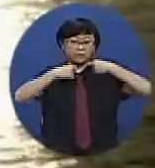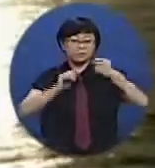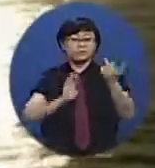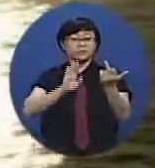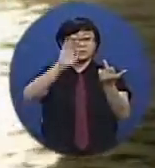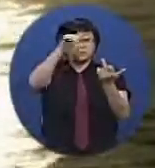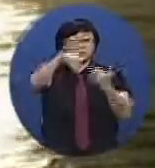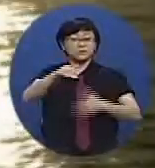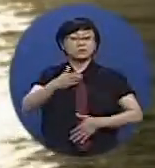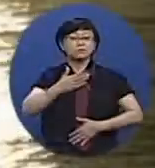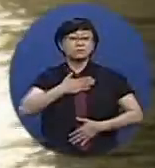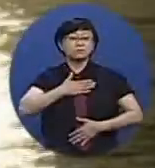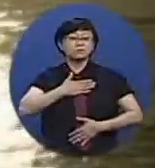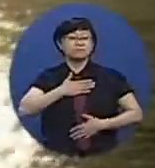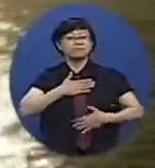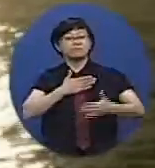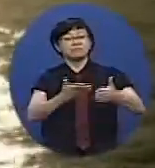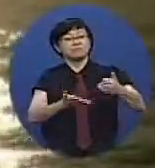막달째를 울고 넘는